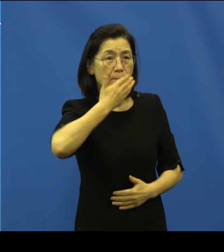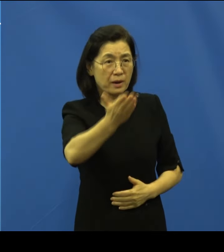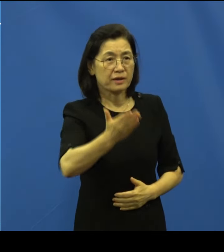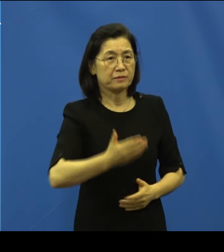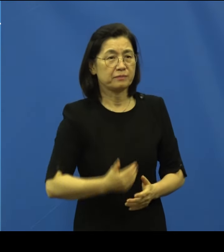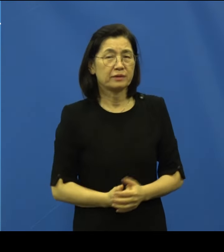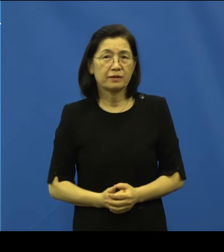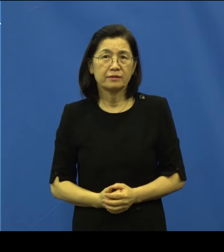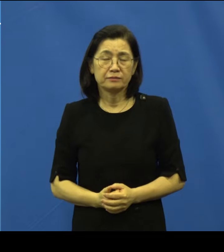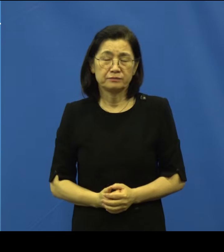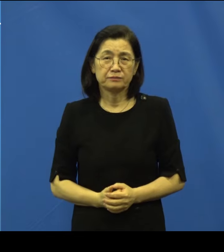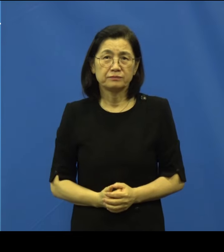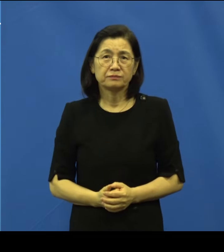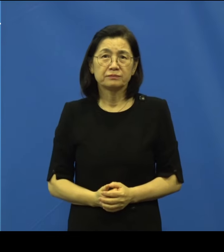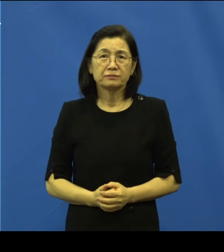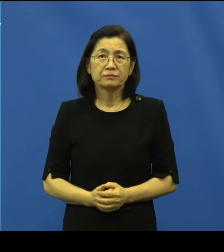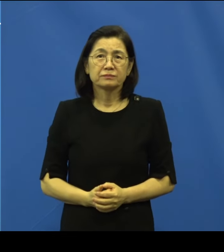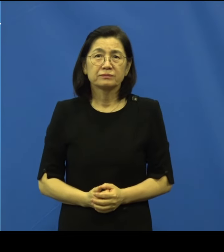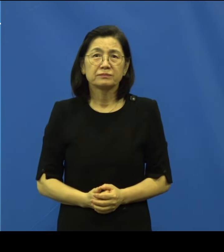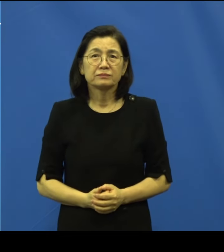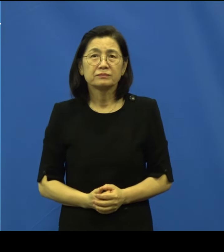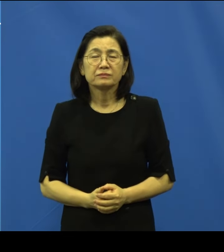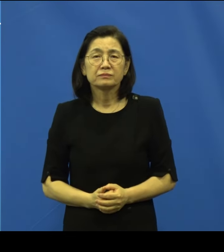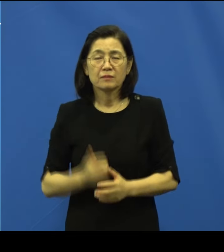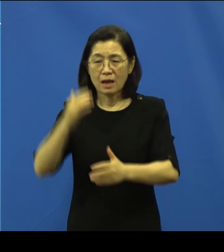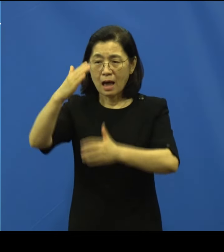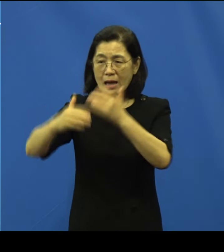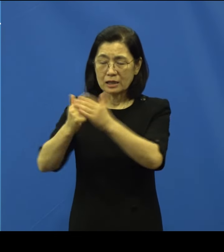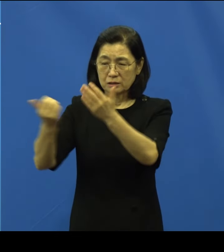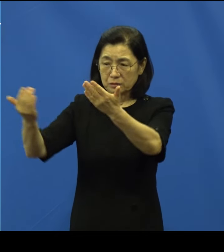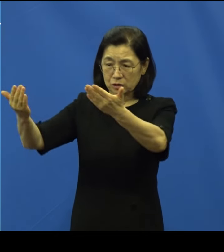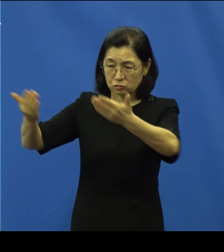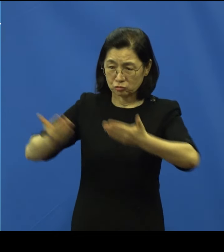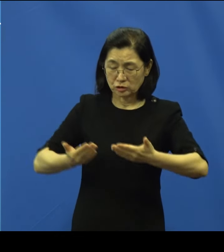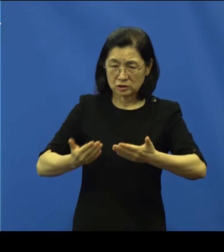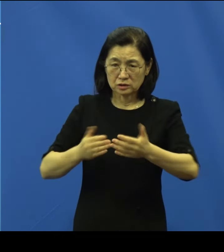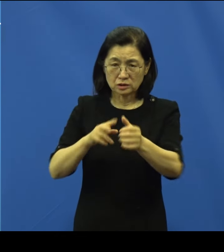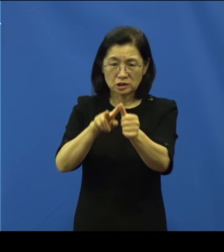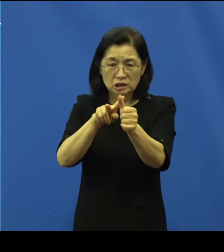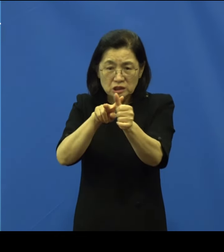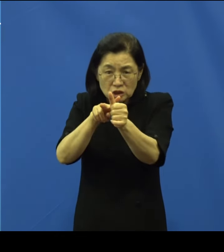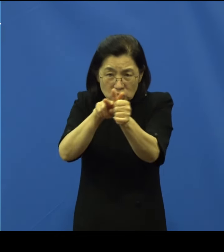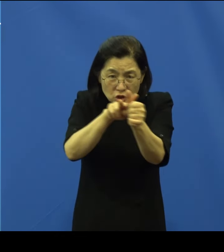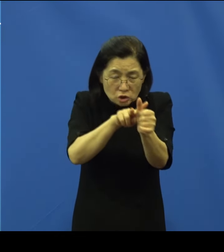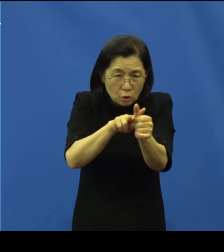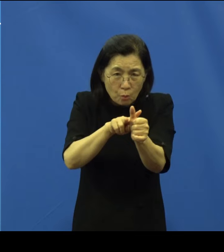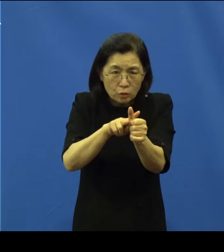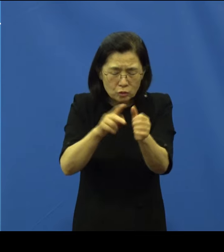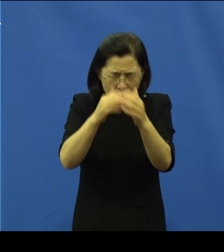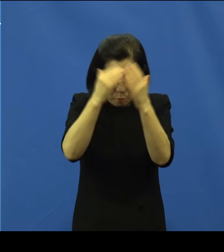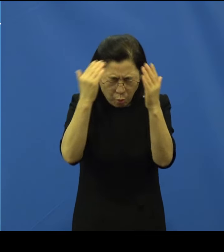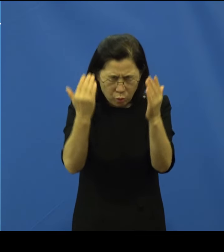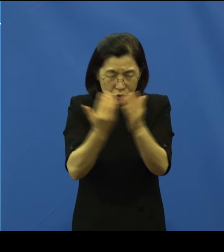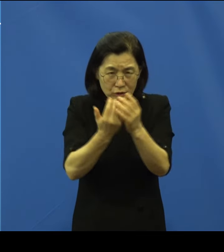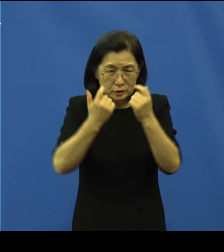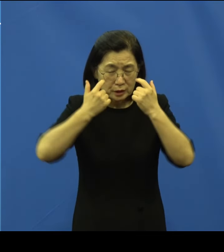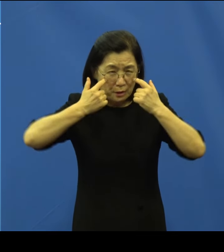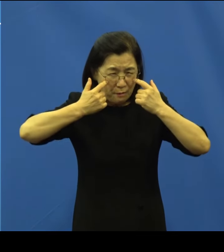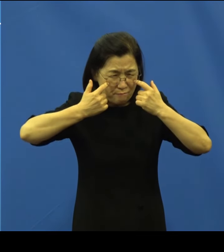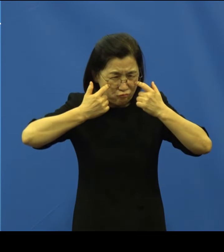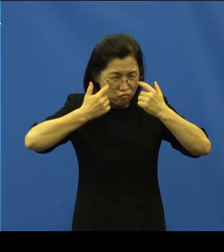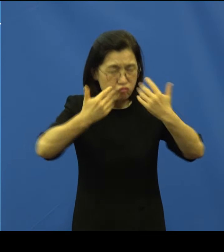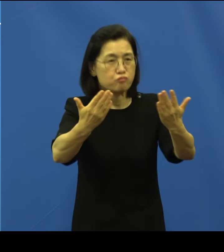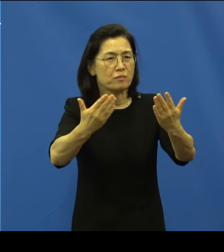정보는 정확한 겁니다. 그러니까 애매모호하지 않아요. 단순한 정보가 아니고 전쟁에 관한 예언적인 내용까지